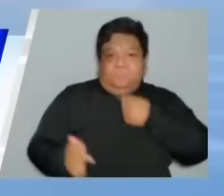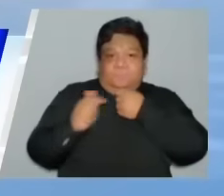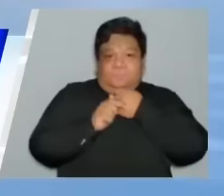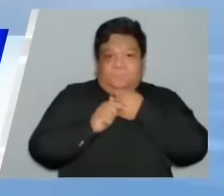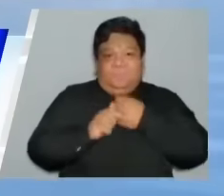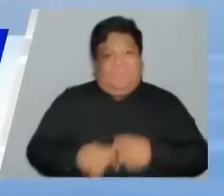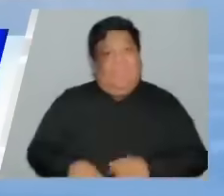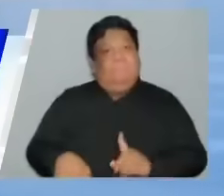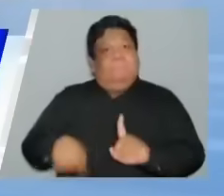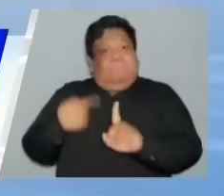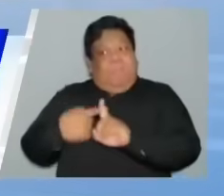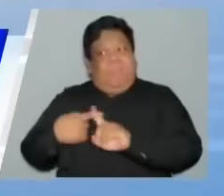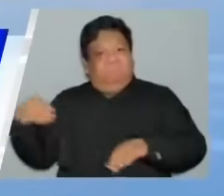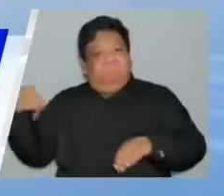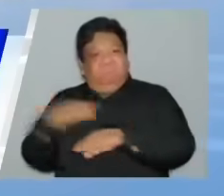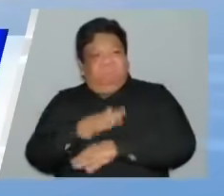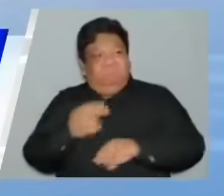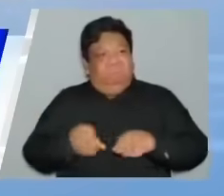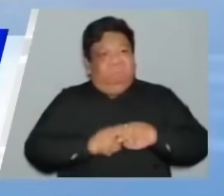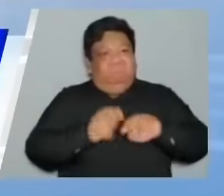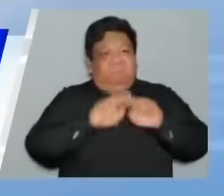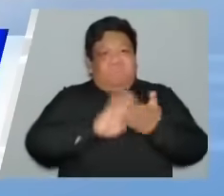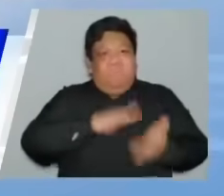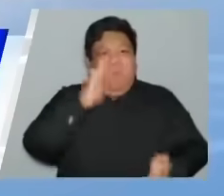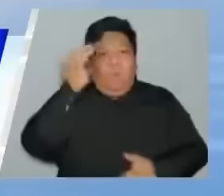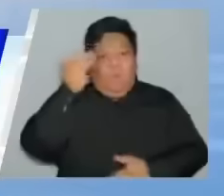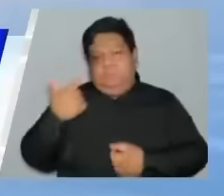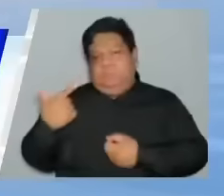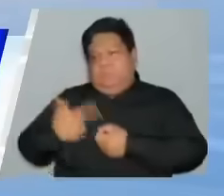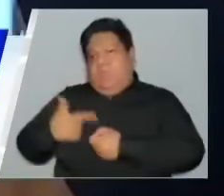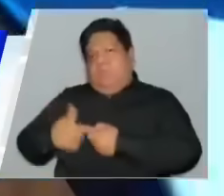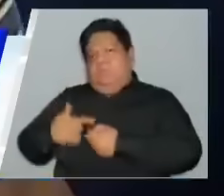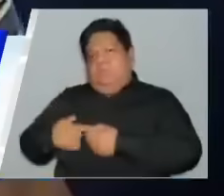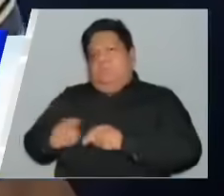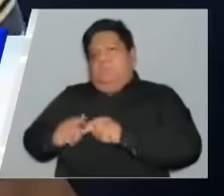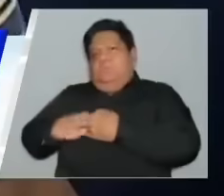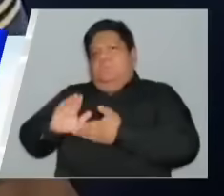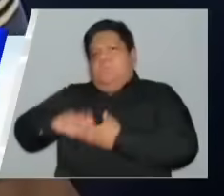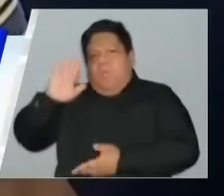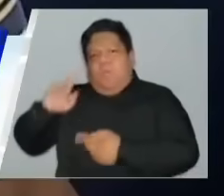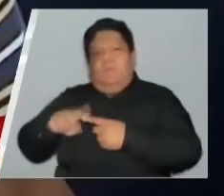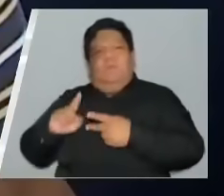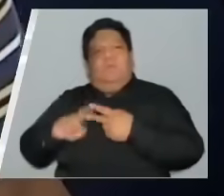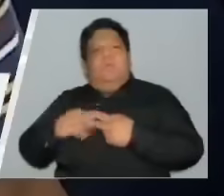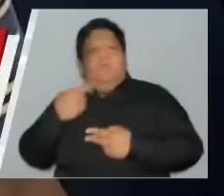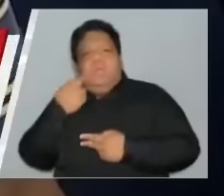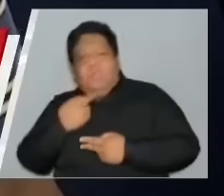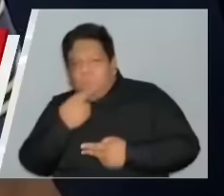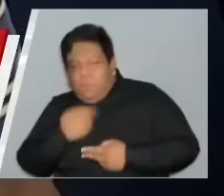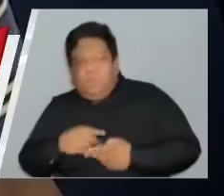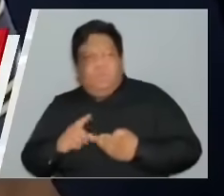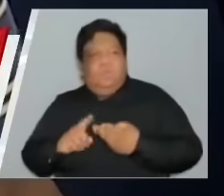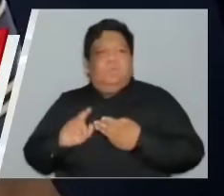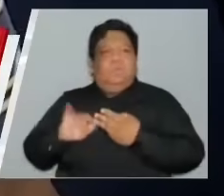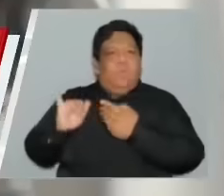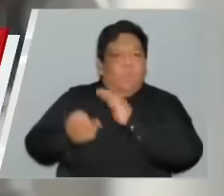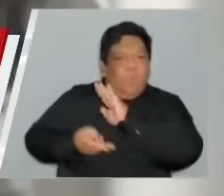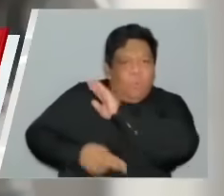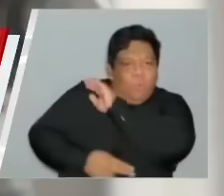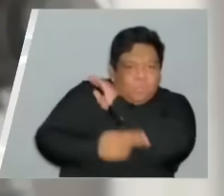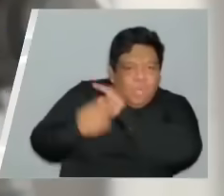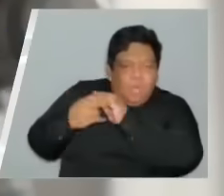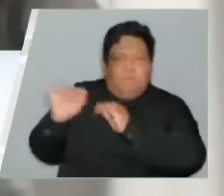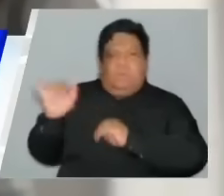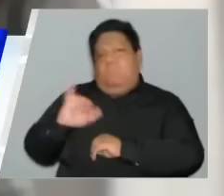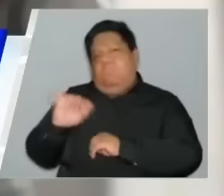gasolina at mas mabilis na pagtaas ng presyo sa mga restaurant at accommodation. Habang nagmamahal, nagtatraffic, lumiliit ang kita ng driver.